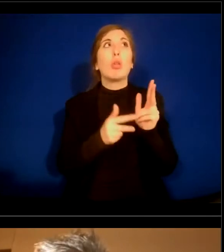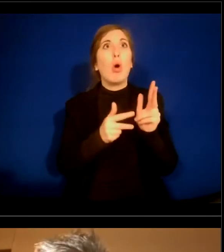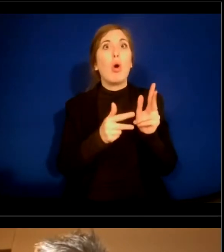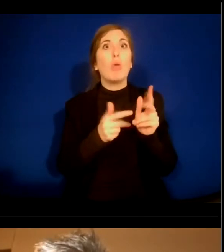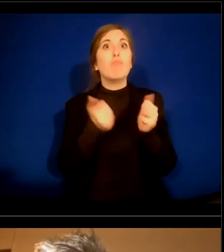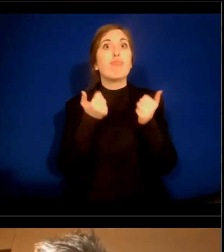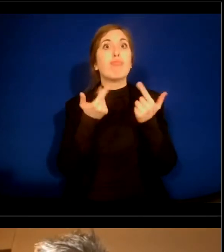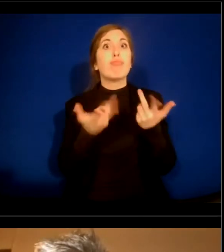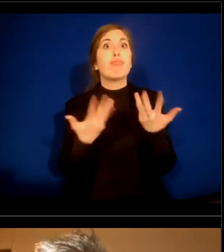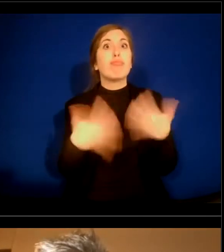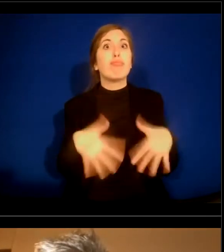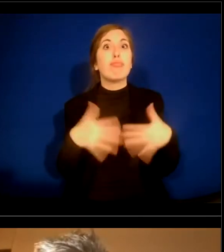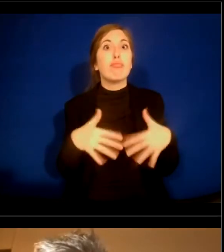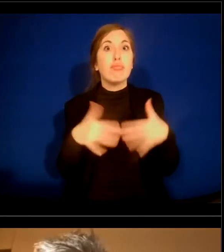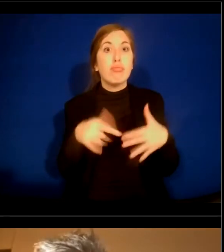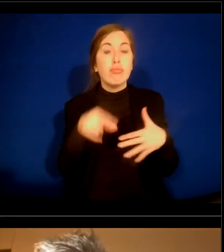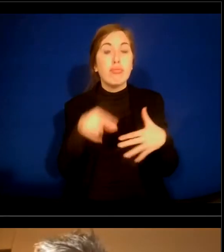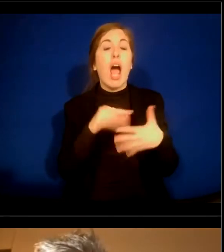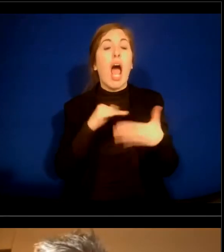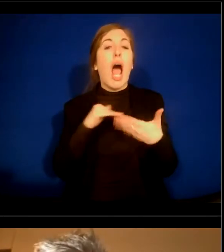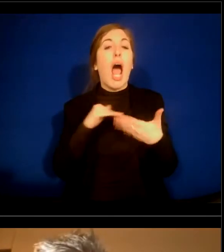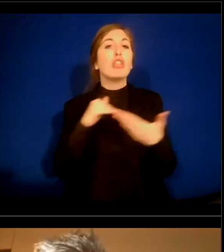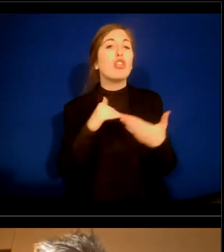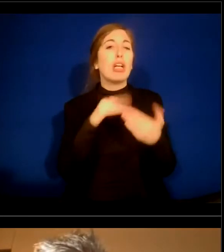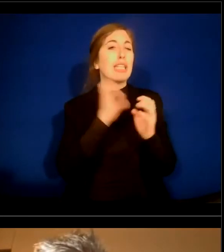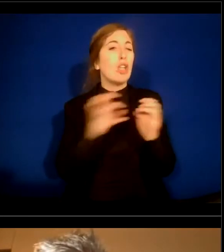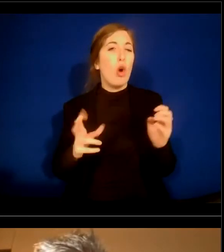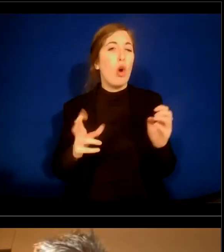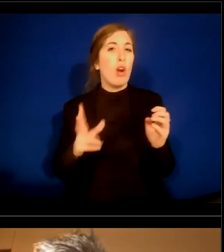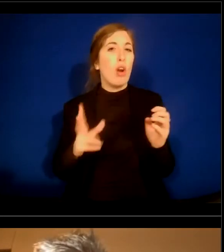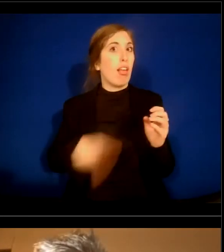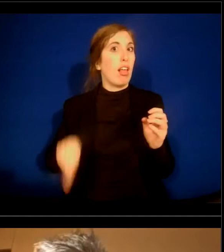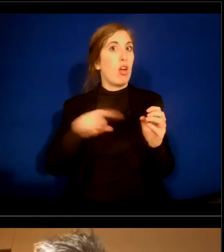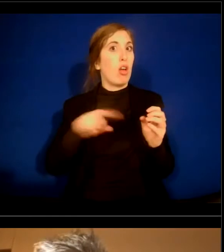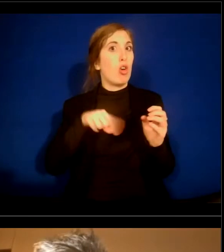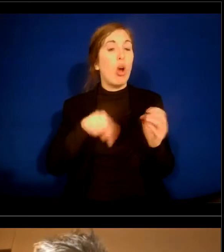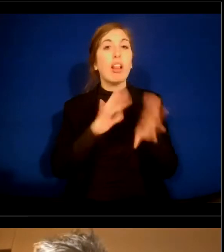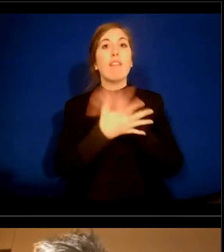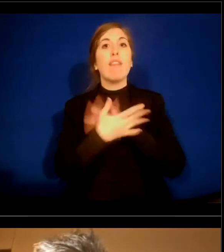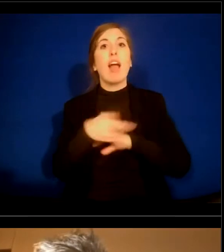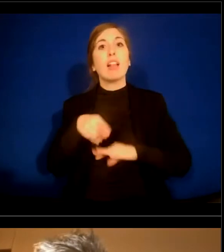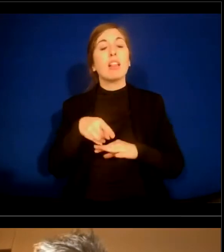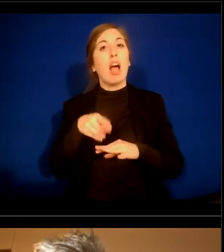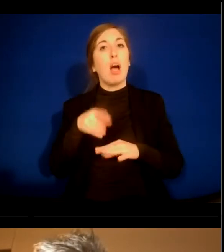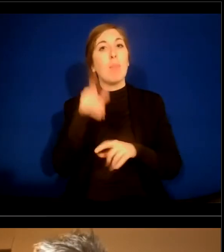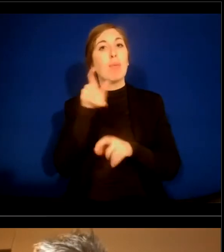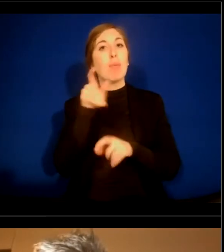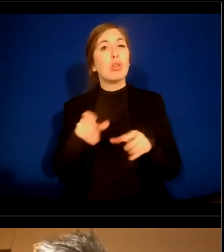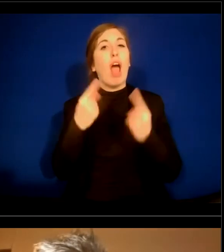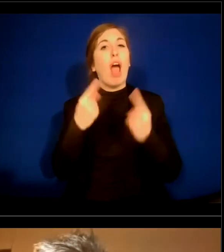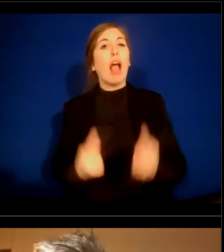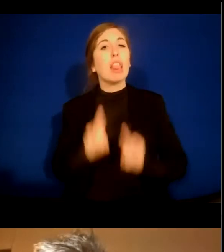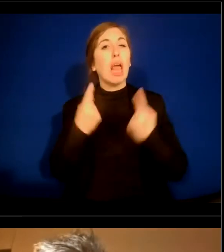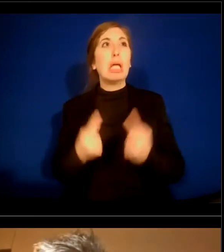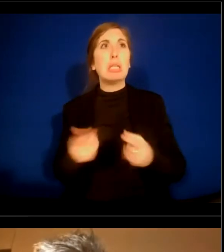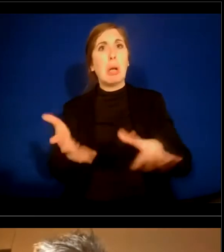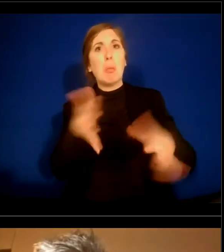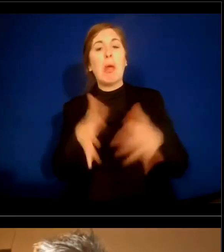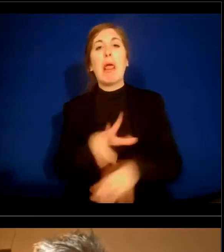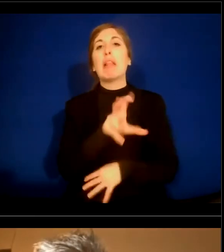più ONG, ci sono più associazioni, quindi l'attesa varia dai 30 minuti ad